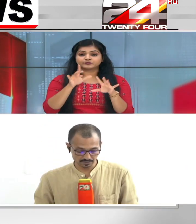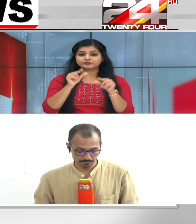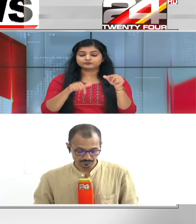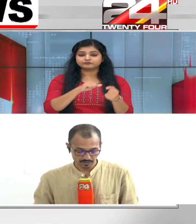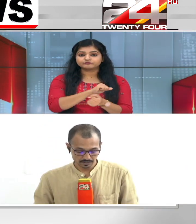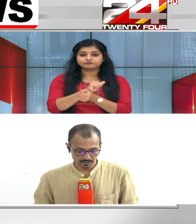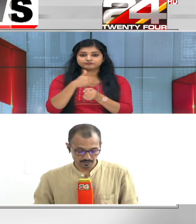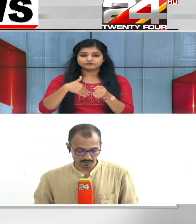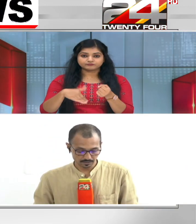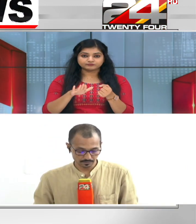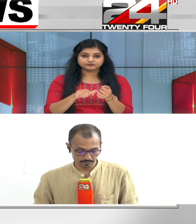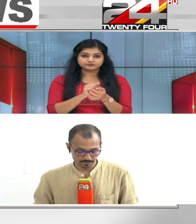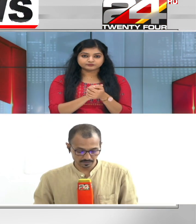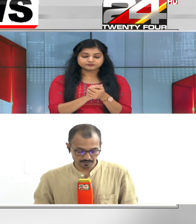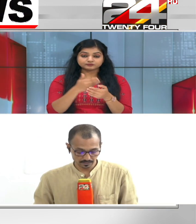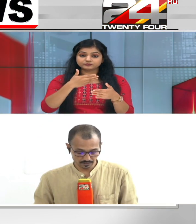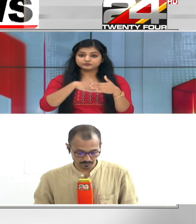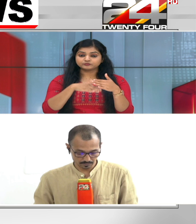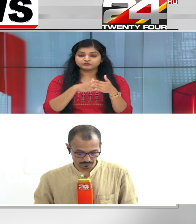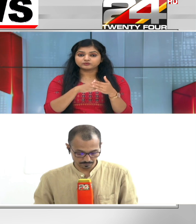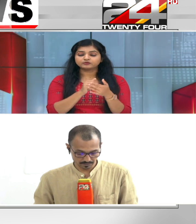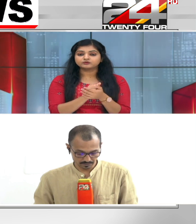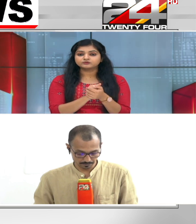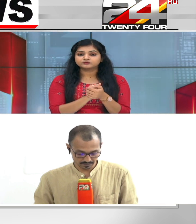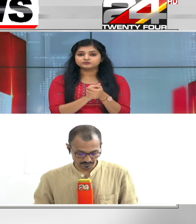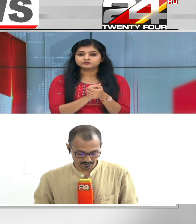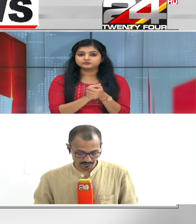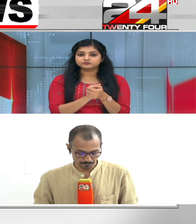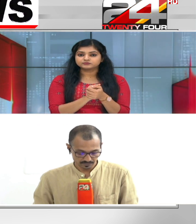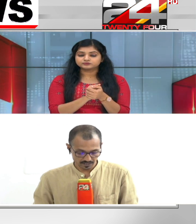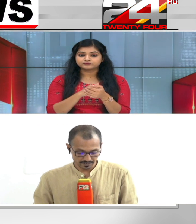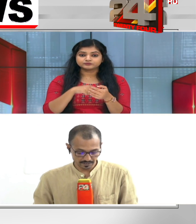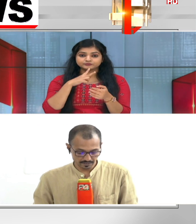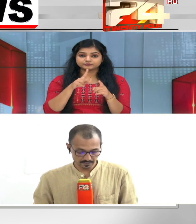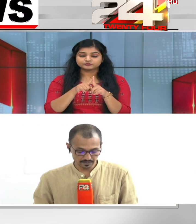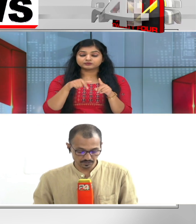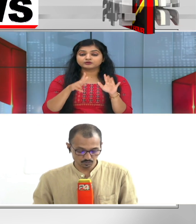ചെയ്തിരിക്കുന്നത്. അതിൽ മാത്രമല്ല, അതിൽ ഈ പറഞ്ഞ രീതിയിൽ